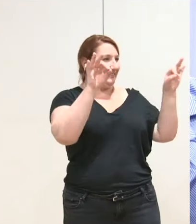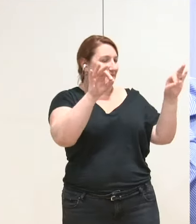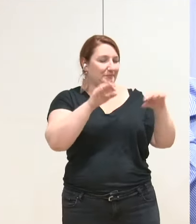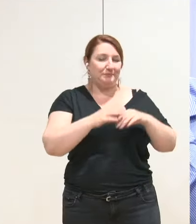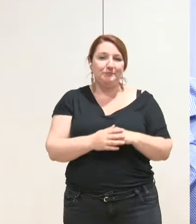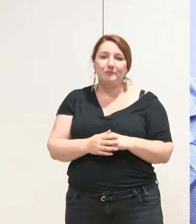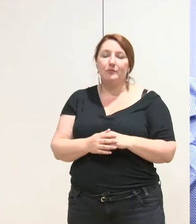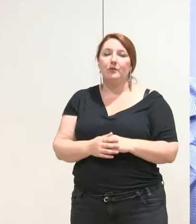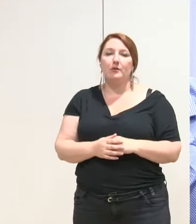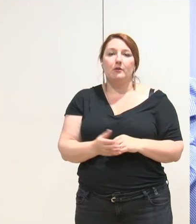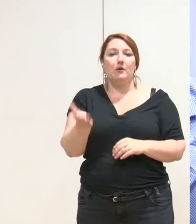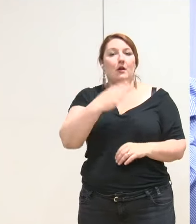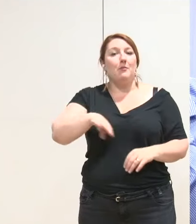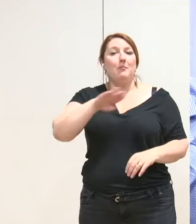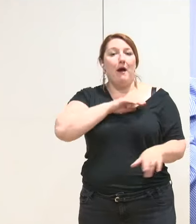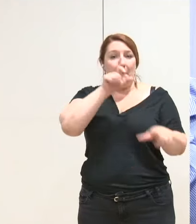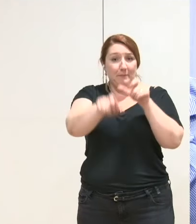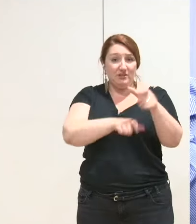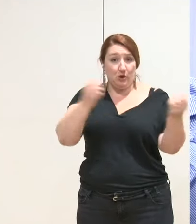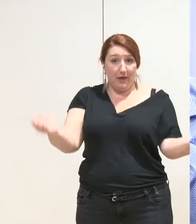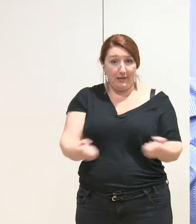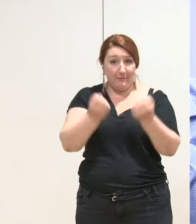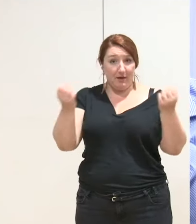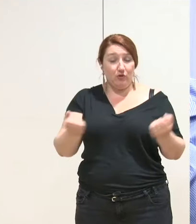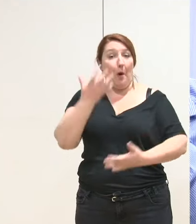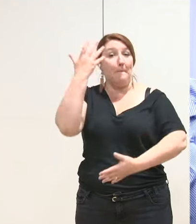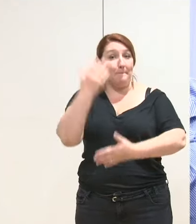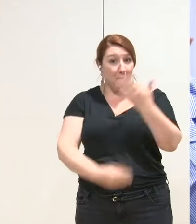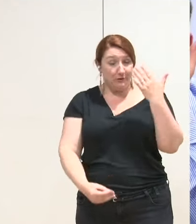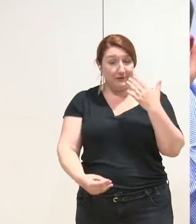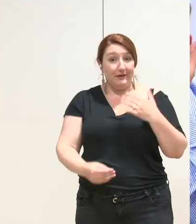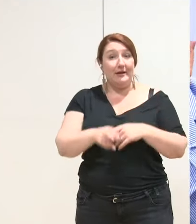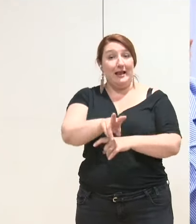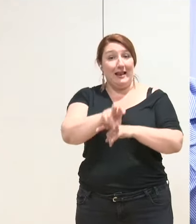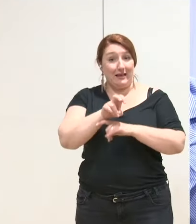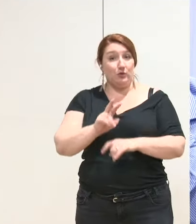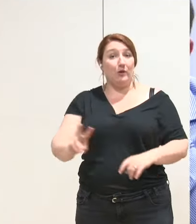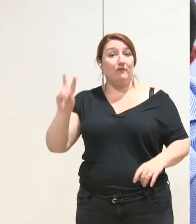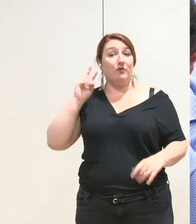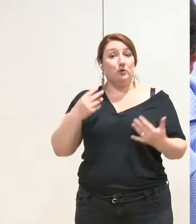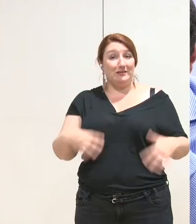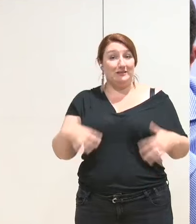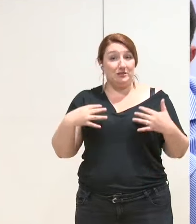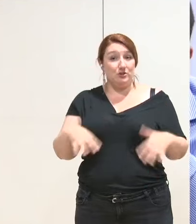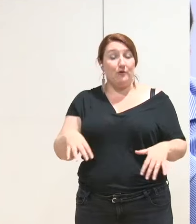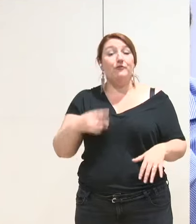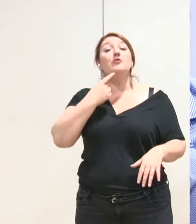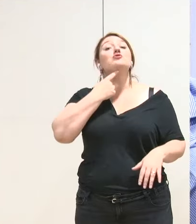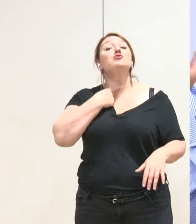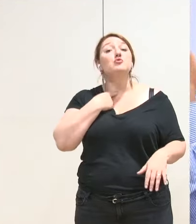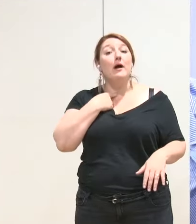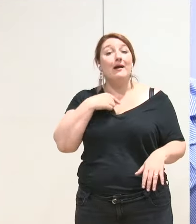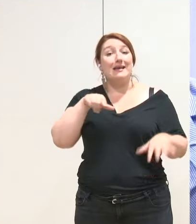la suite d'un manque d'animateur la garderie de 7h50 du vendredi 19 juin n'a